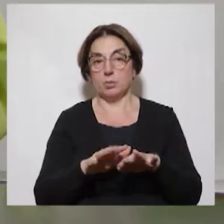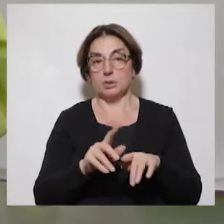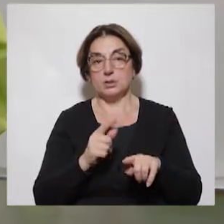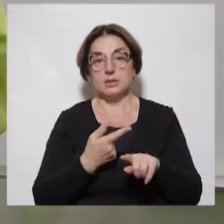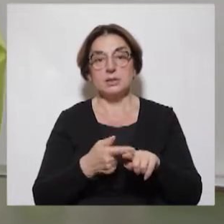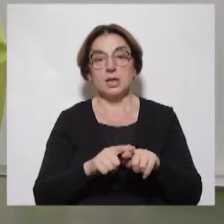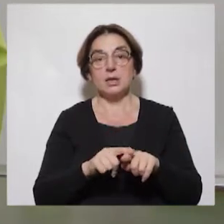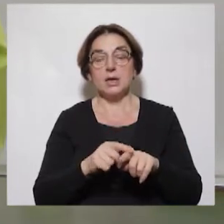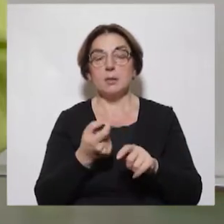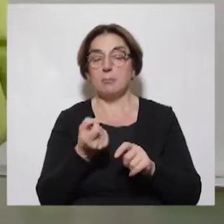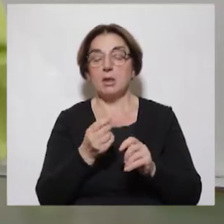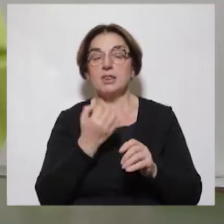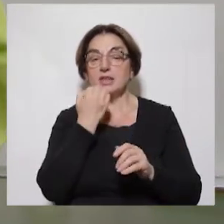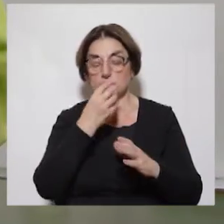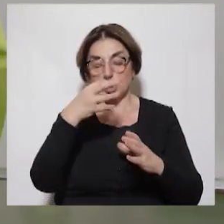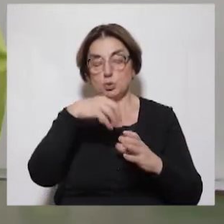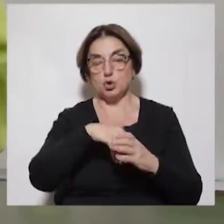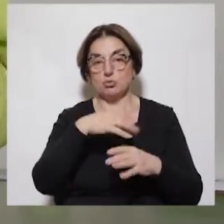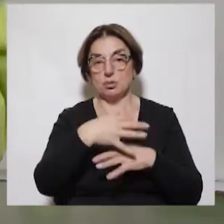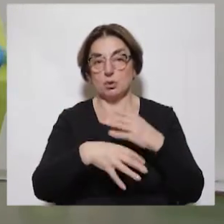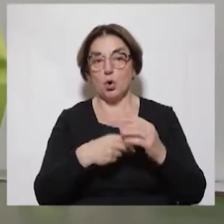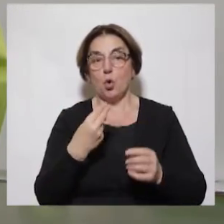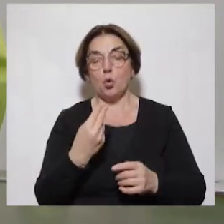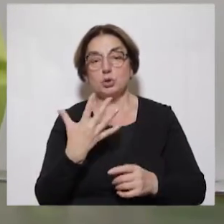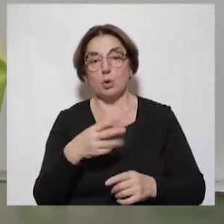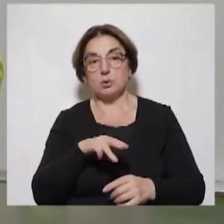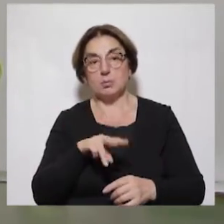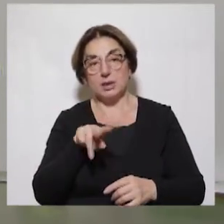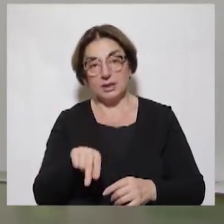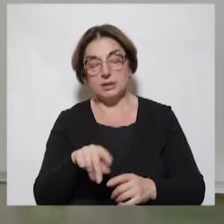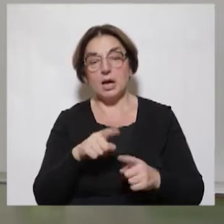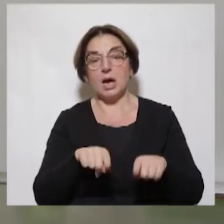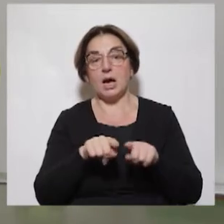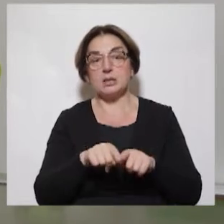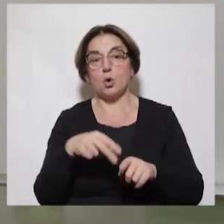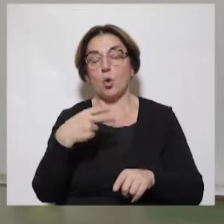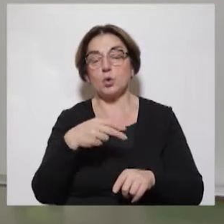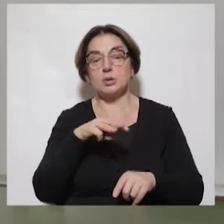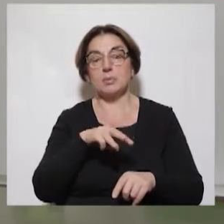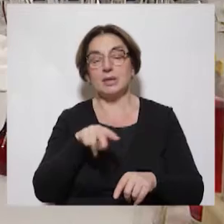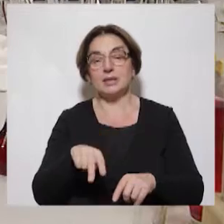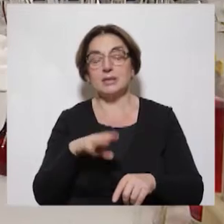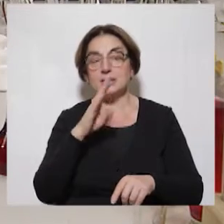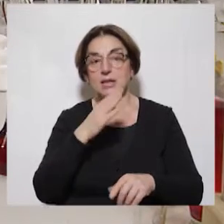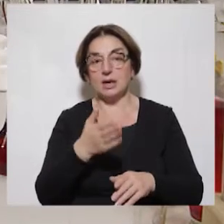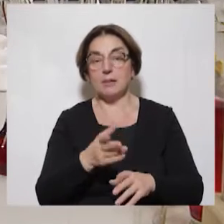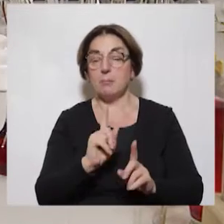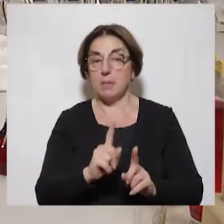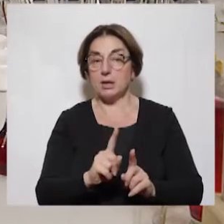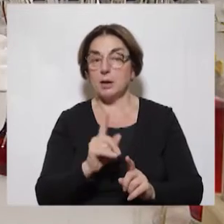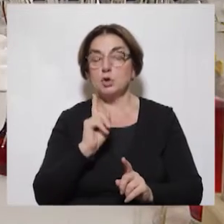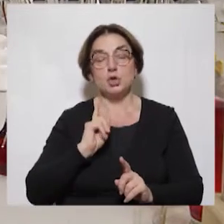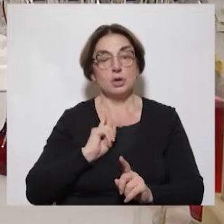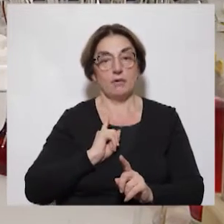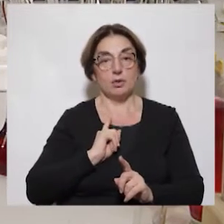პროცესი, ვინაიდან ძალიან მცირე მოცულობის ნივთიერებები ავიღე. კერძოდ 25 მილილიტრი ავიღე ეთილი სპირტი და 20 მილილიტრი წყალი.